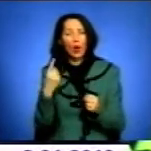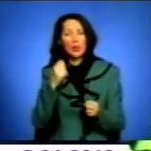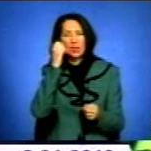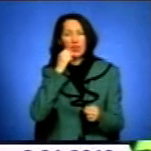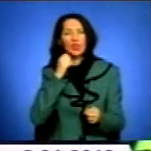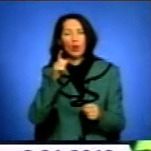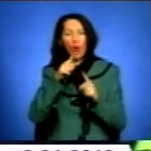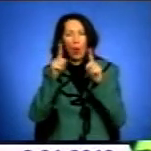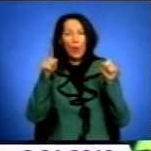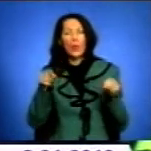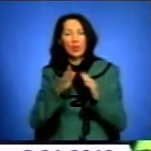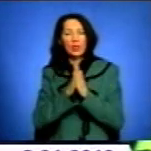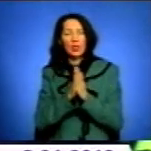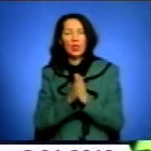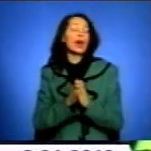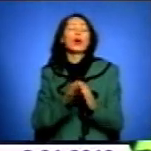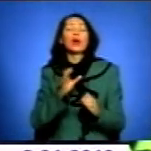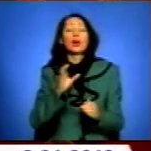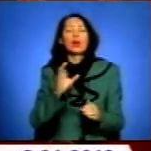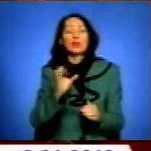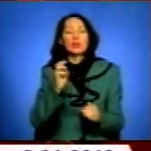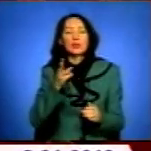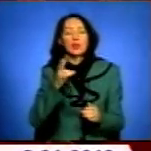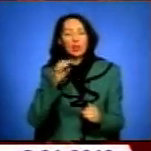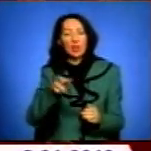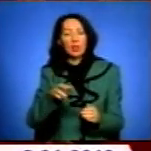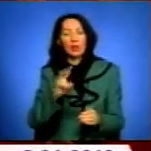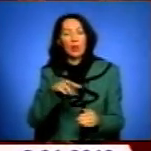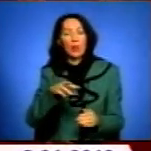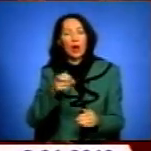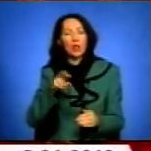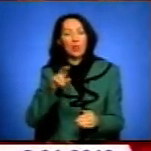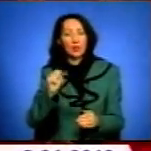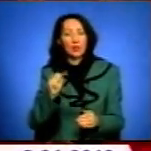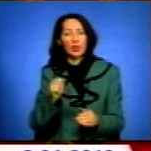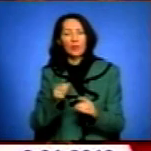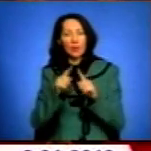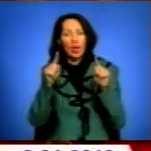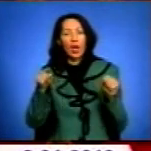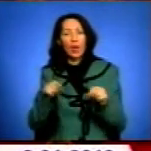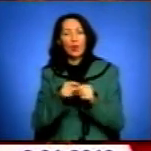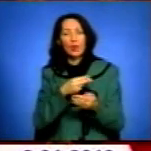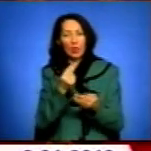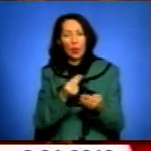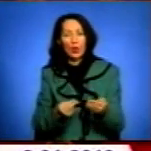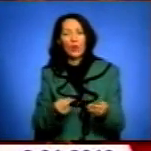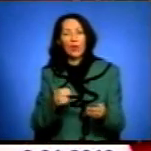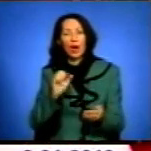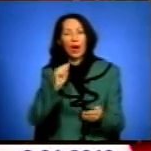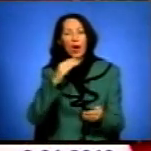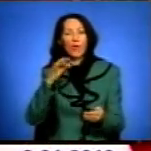ще називають українським Афоном. Манявська ікона Матері Божої написана на Афонській горі у Греції